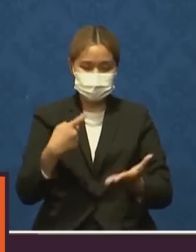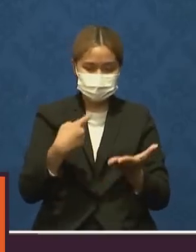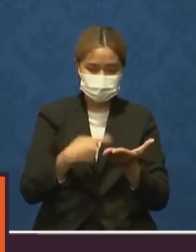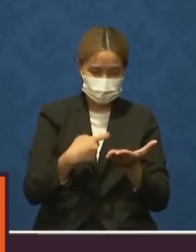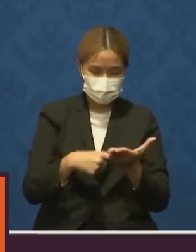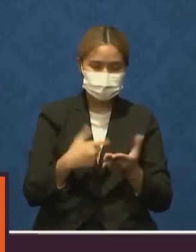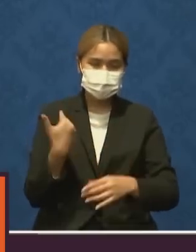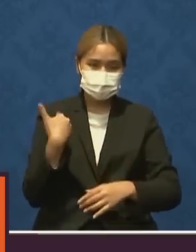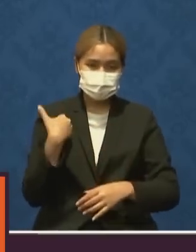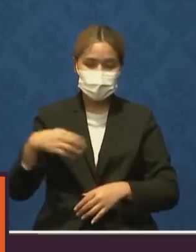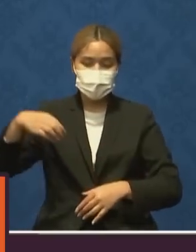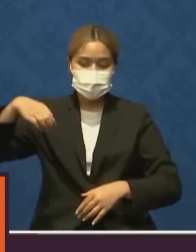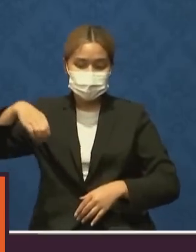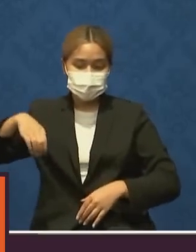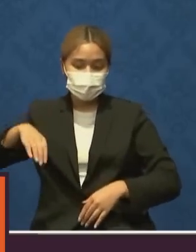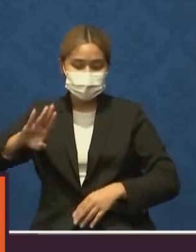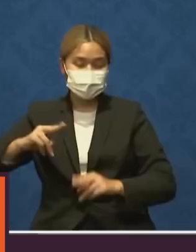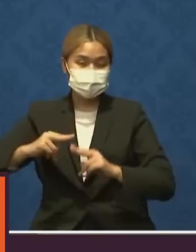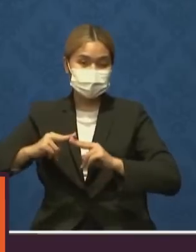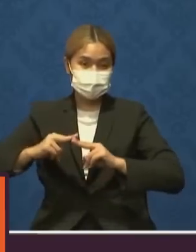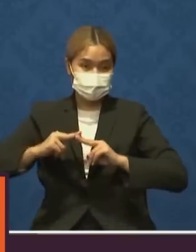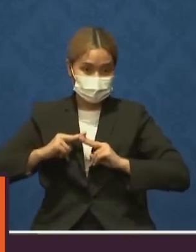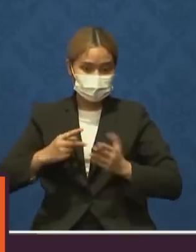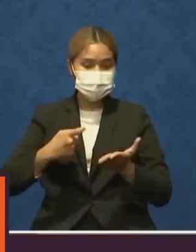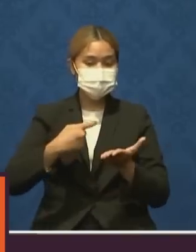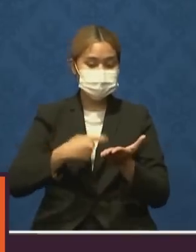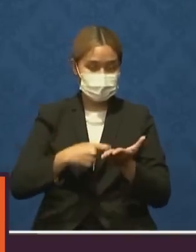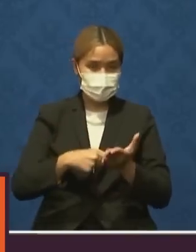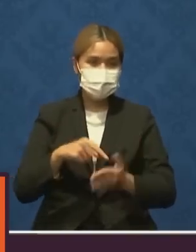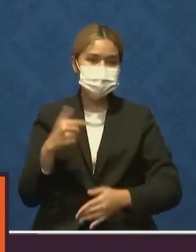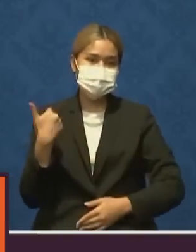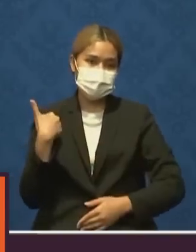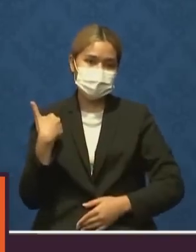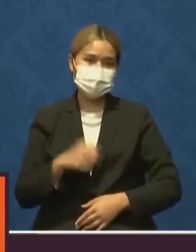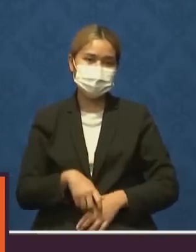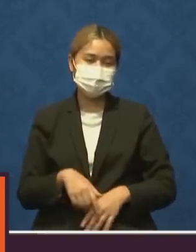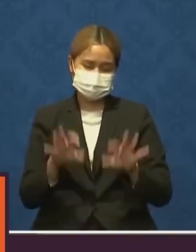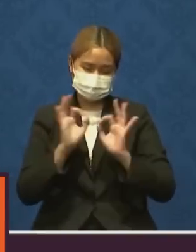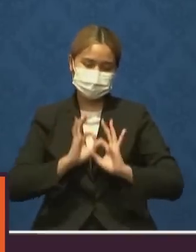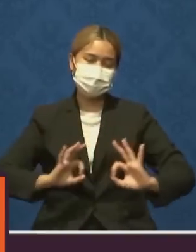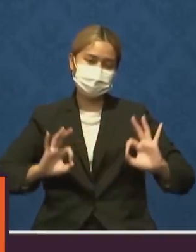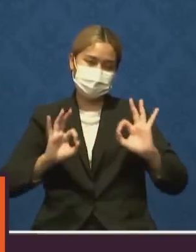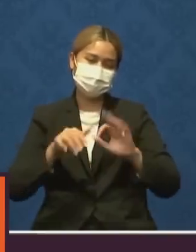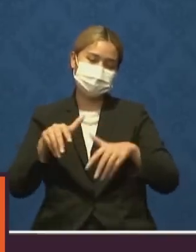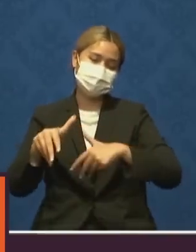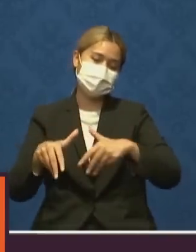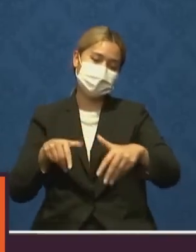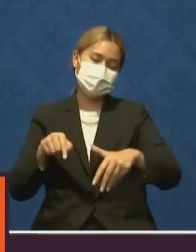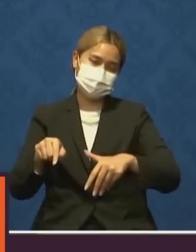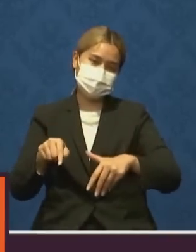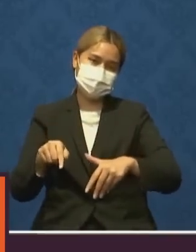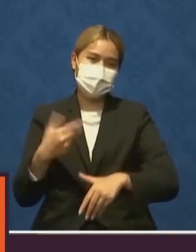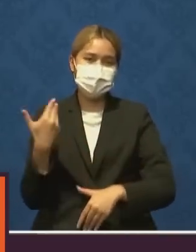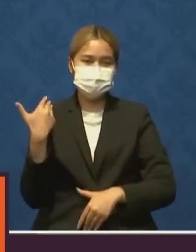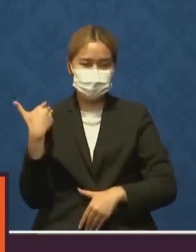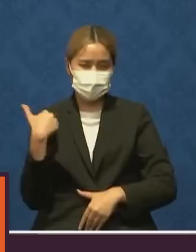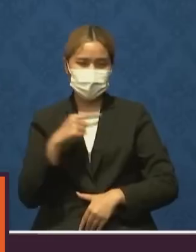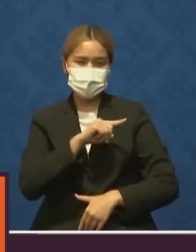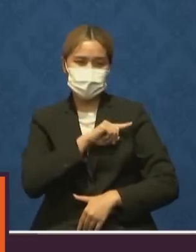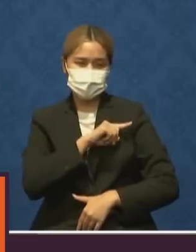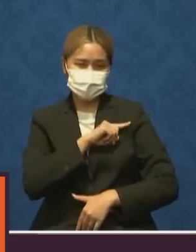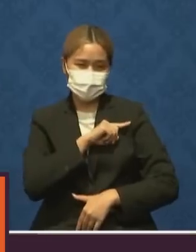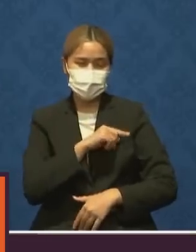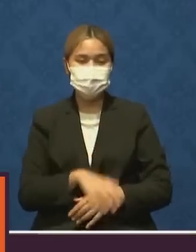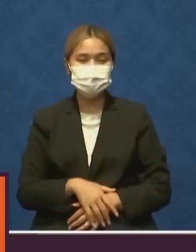อจเอกชนครัแล้นนอนครับฑาหละก็จะตกมาที่ประชาชนแล้วก็ภาหละ ก็แพงกเคือนเดิมท